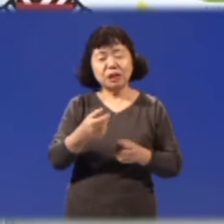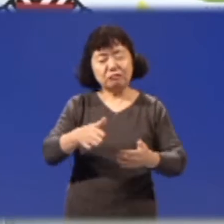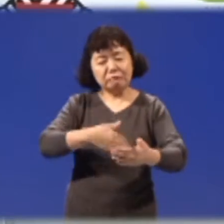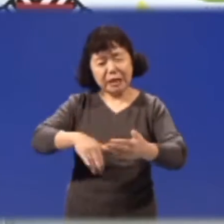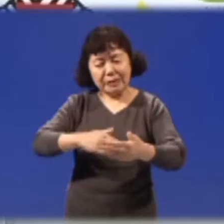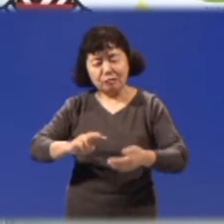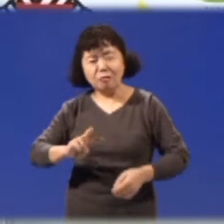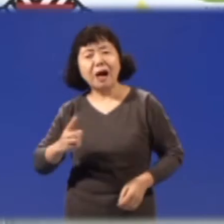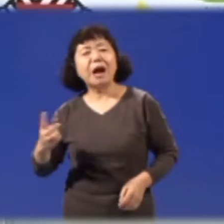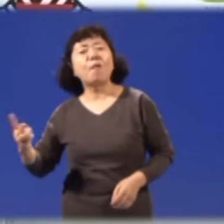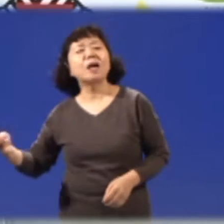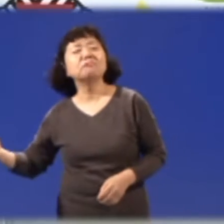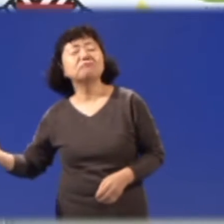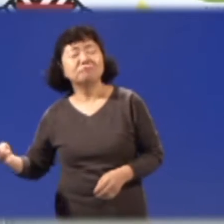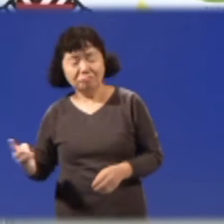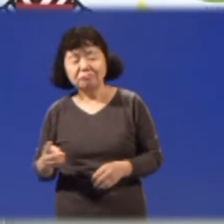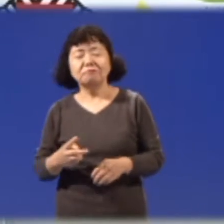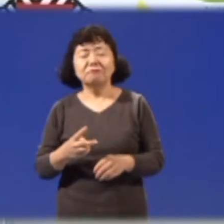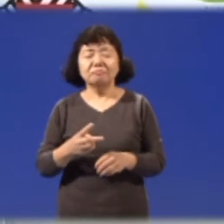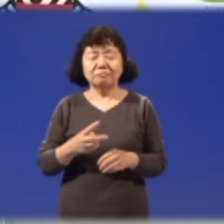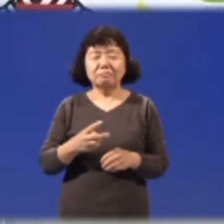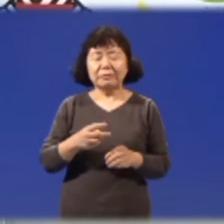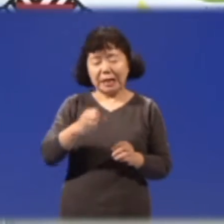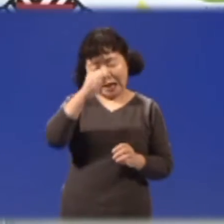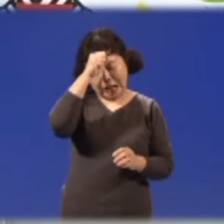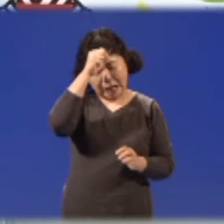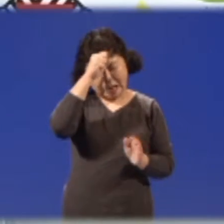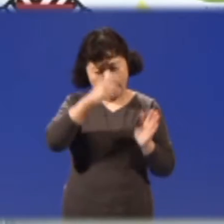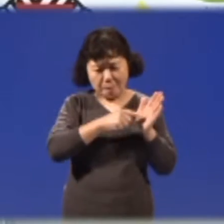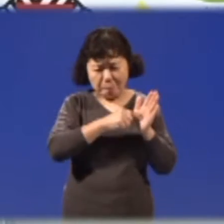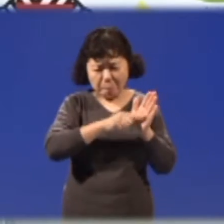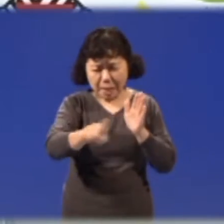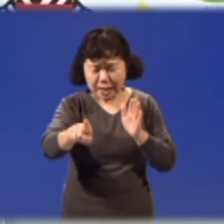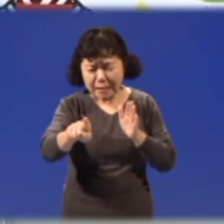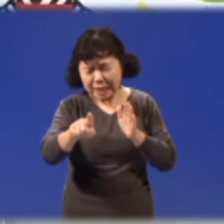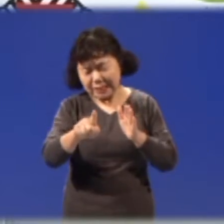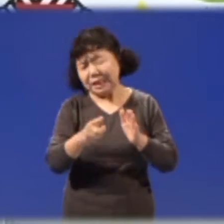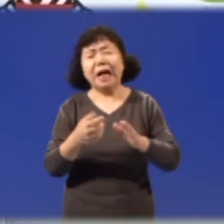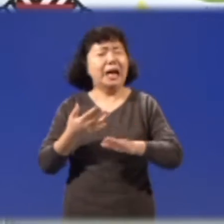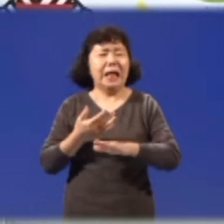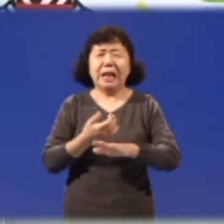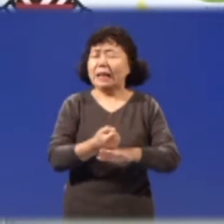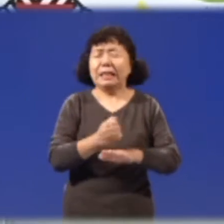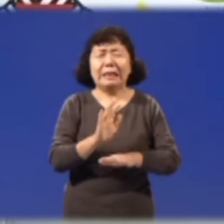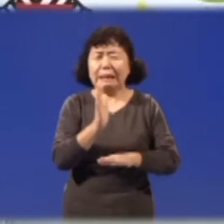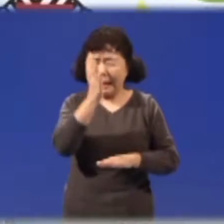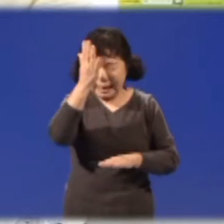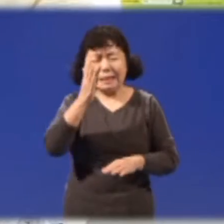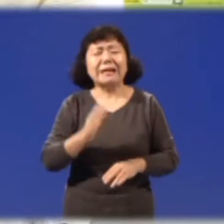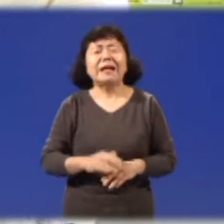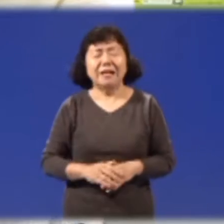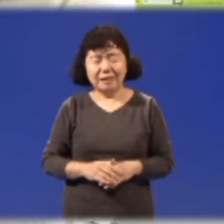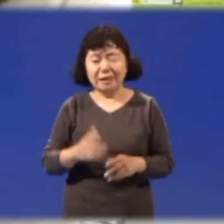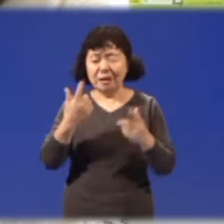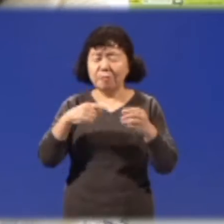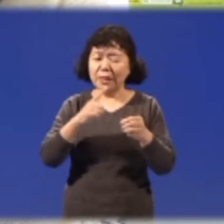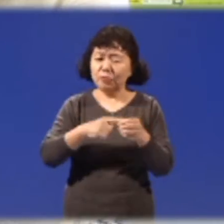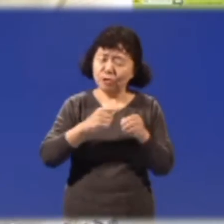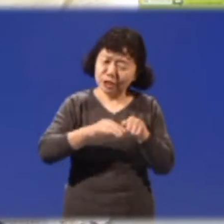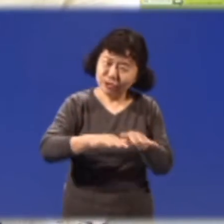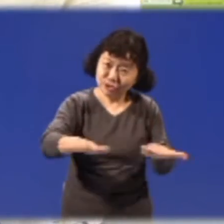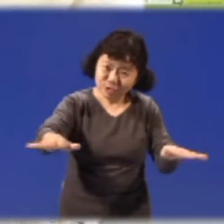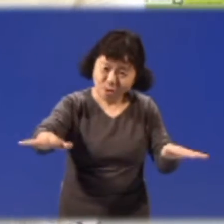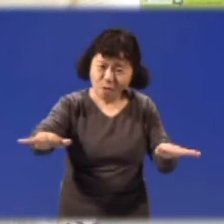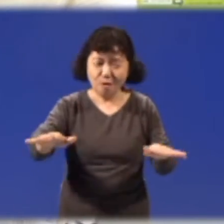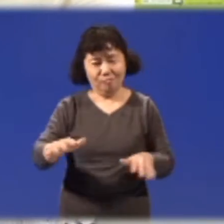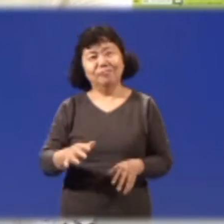ています。そのため免疫が効きにくくなって毎年流行してしまいます。 なるほど。